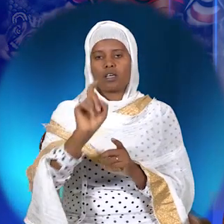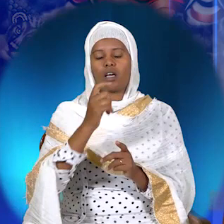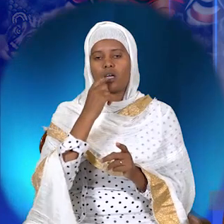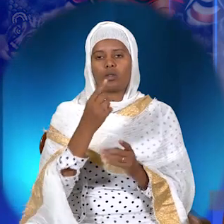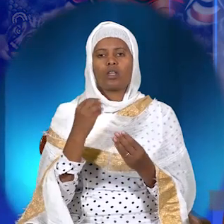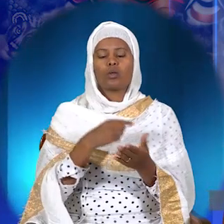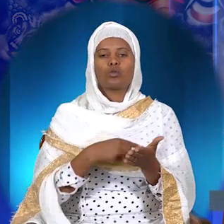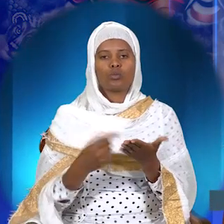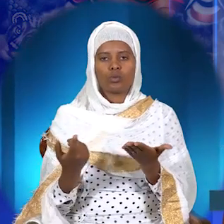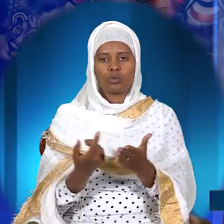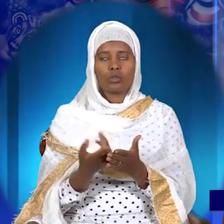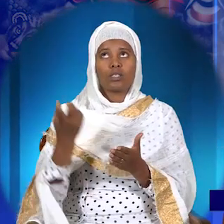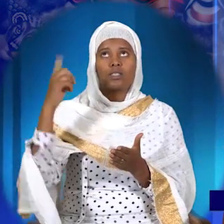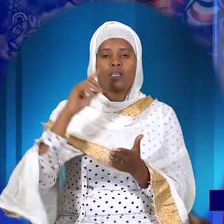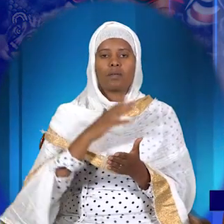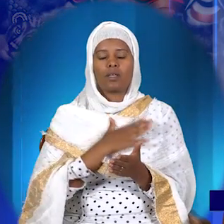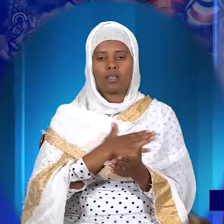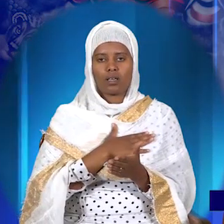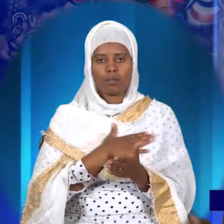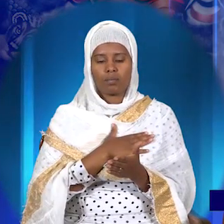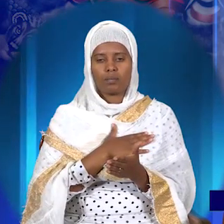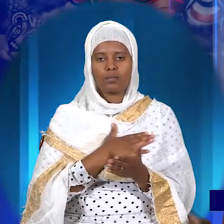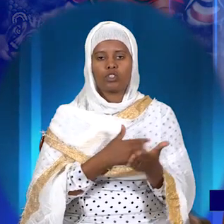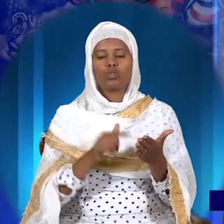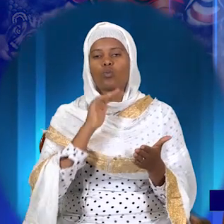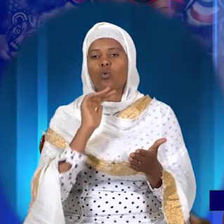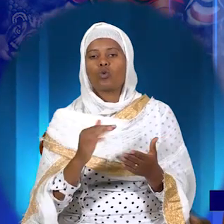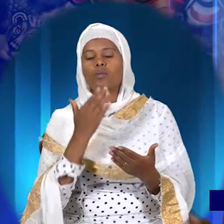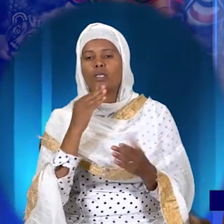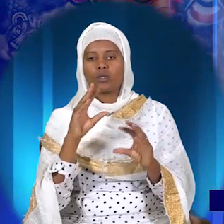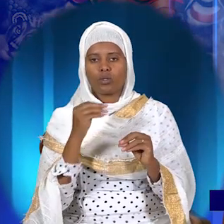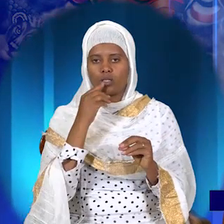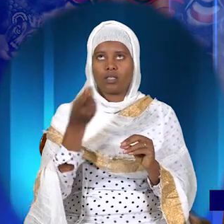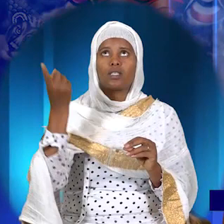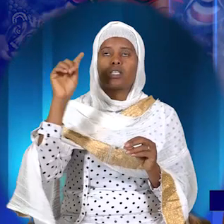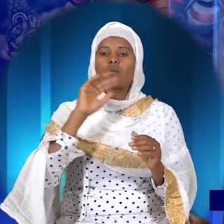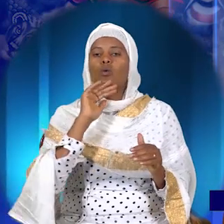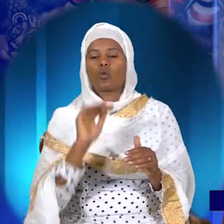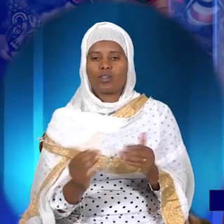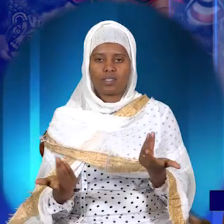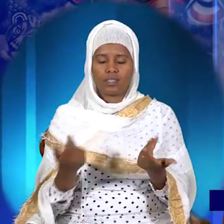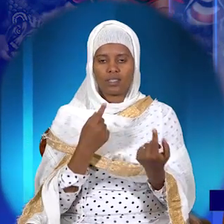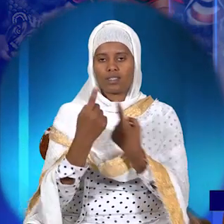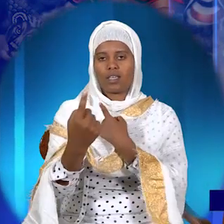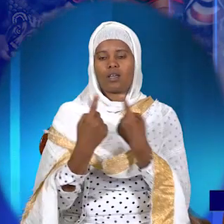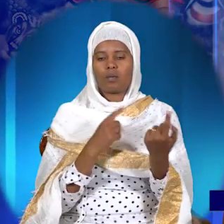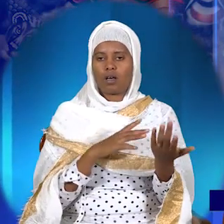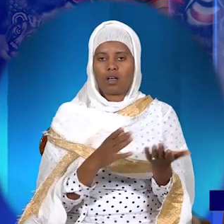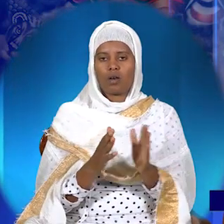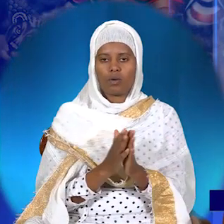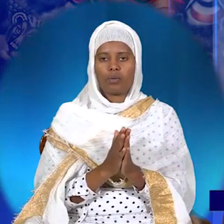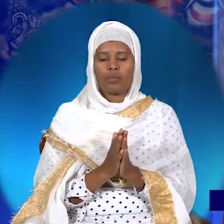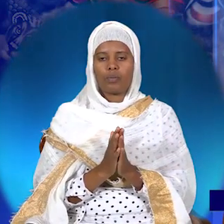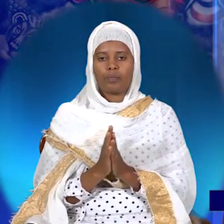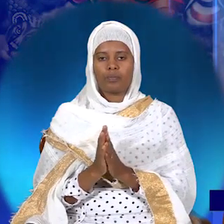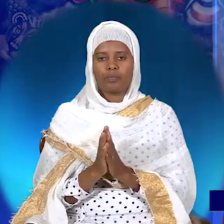ኢሉ እንታይ እዩ ስሙ ኢሉ ንእግዚኣብሔር ኣብ ስም ወዲ ኸ እንታይ እዩ ንዝብል ድማ ንእግዚኣብሔር ወል ጠቂሱ። ኣብዚ